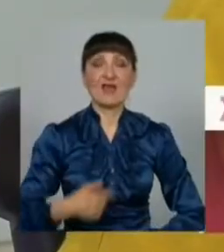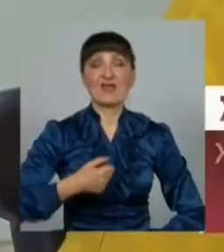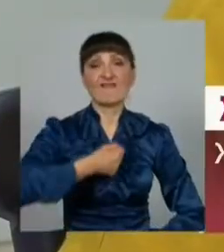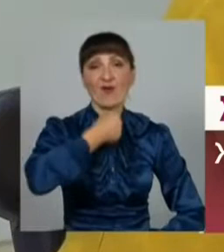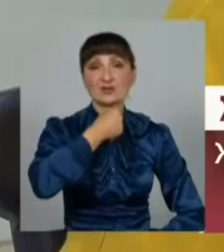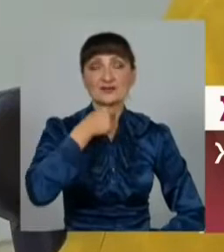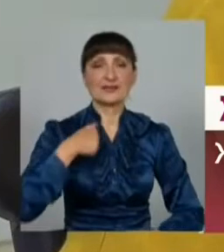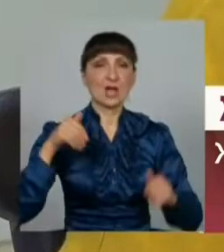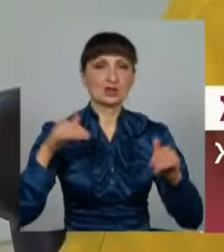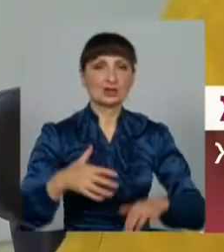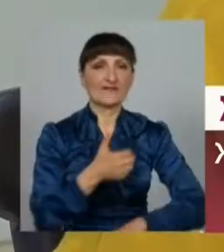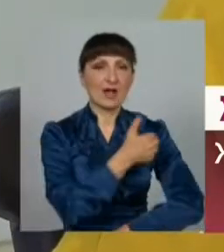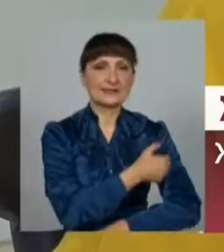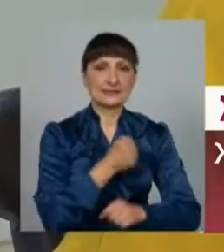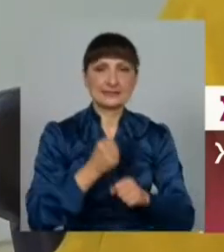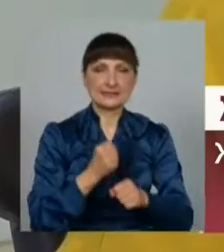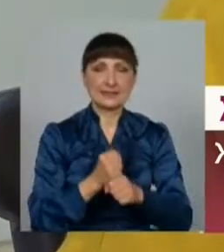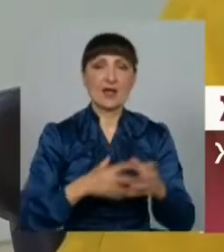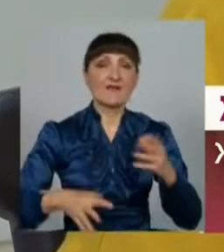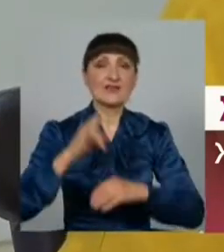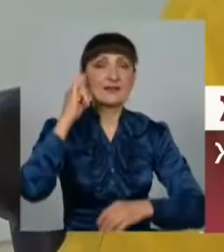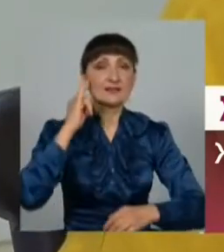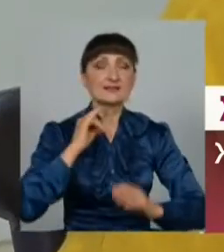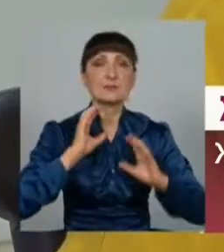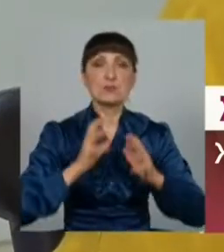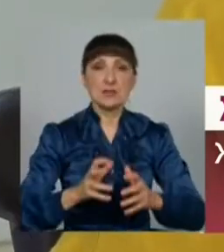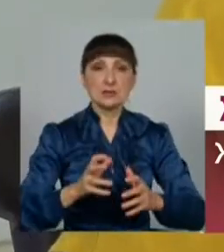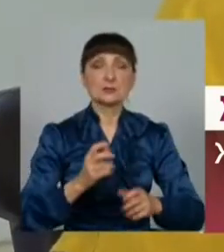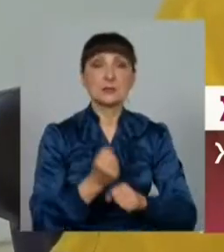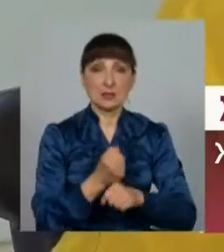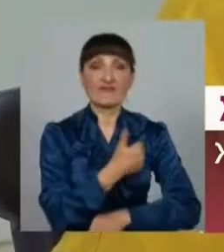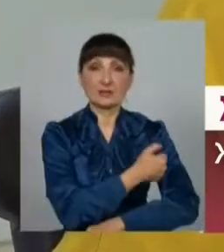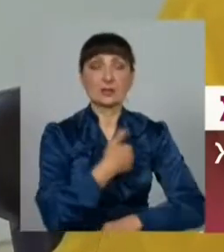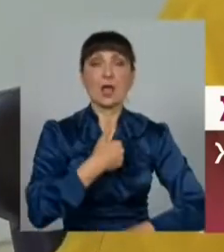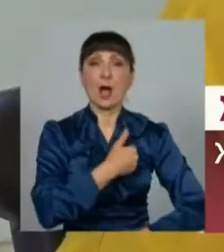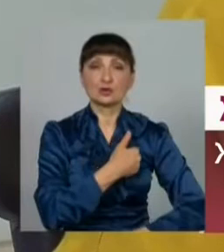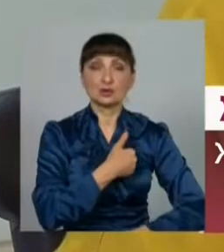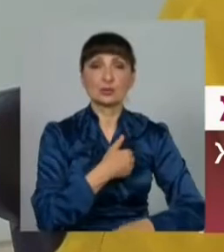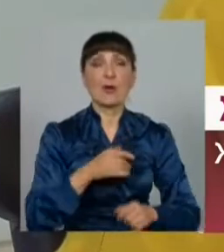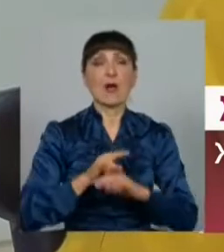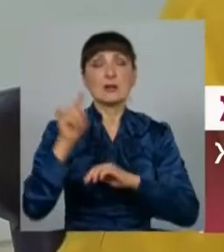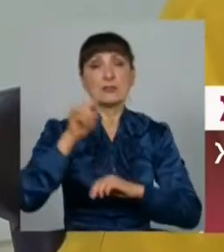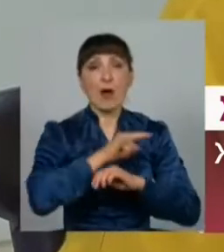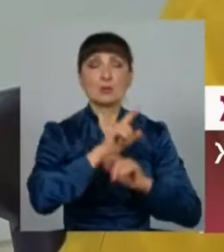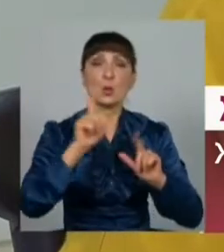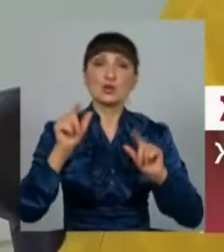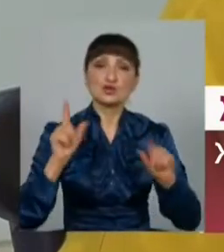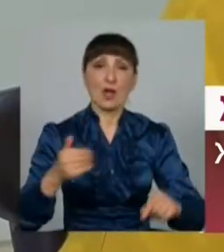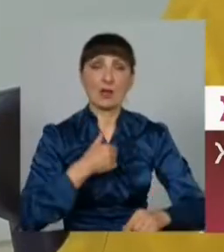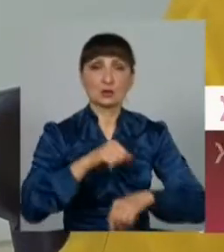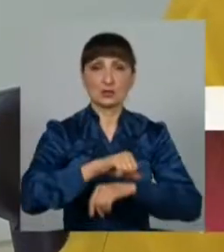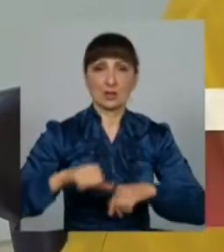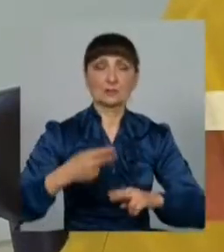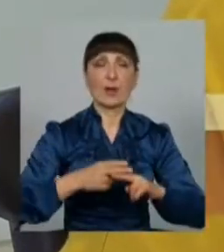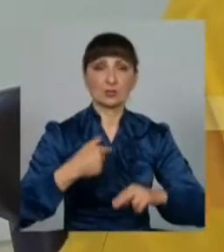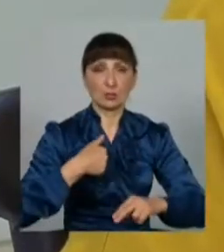но я решила вакцинироваться, как вся страна, весь мир. Я просто хочу летать, куда-то выезжать. Поэтому